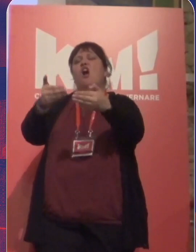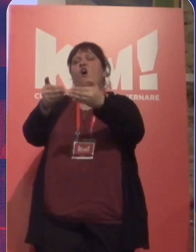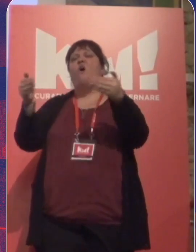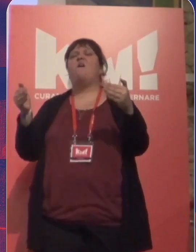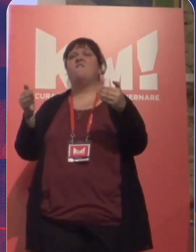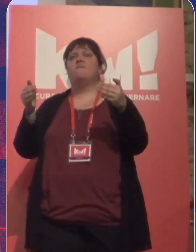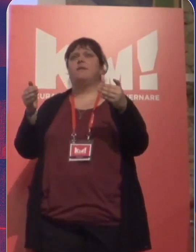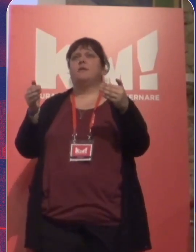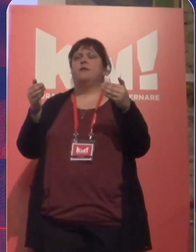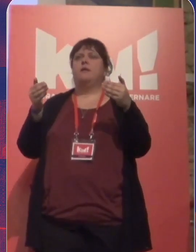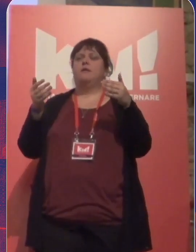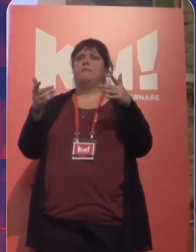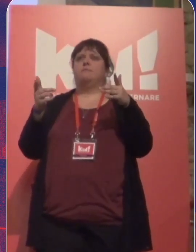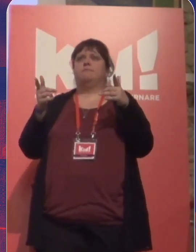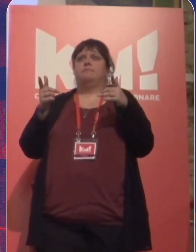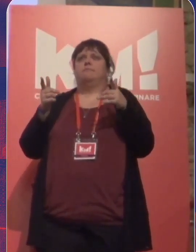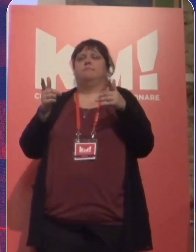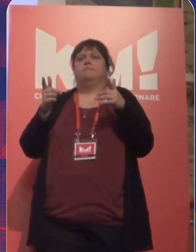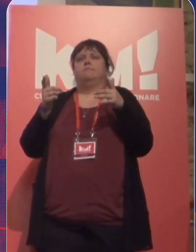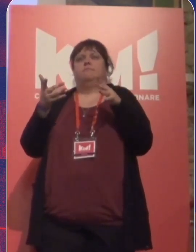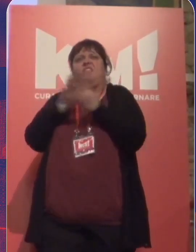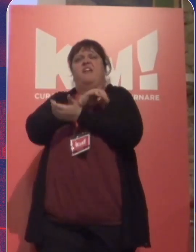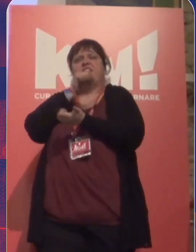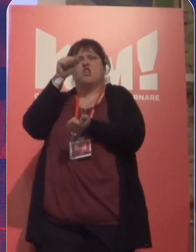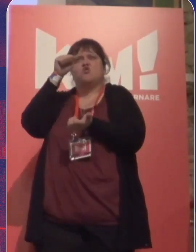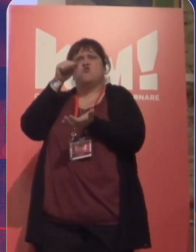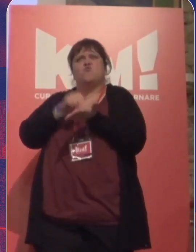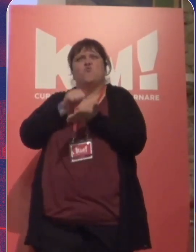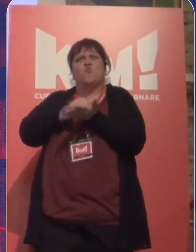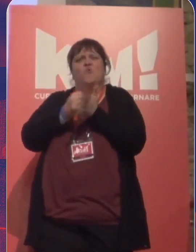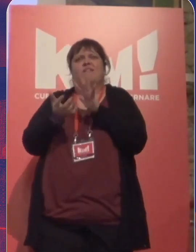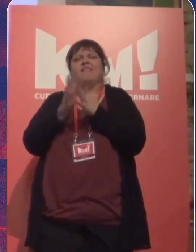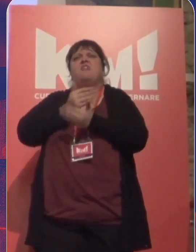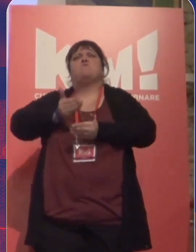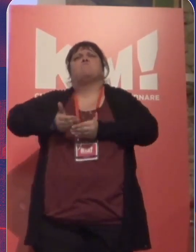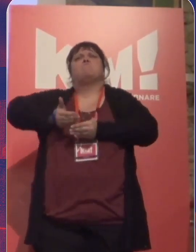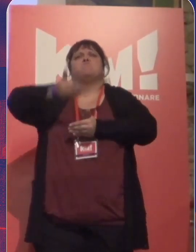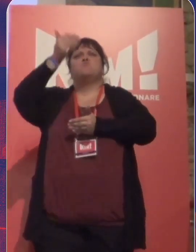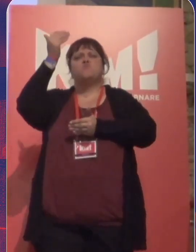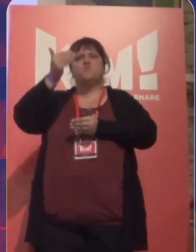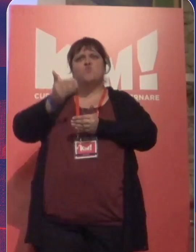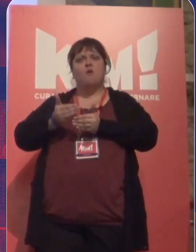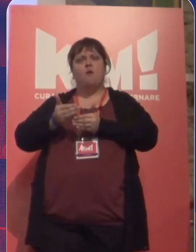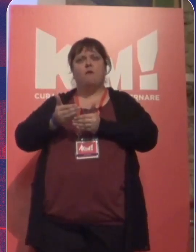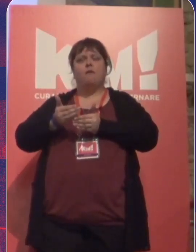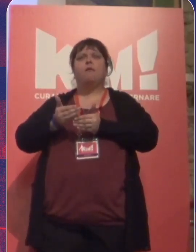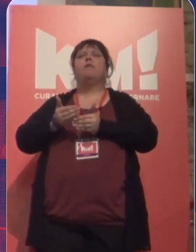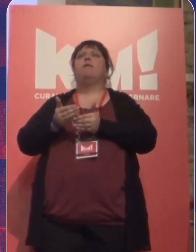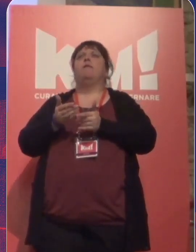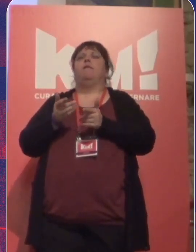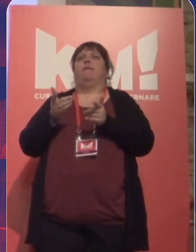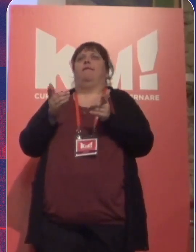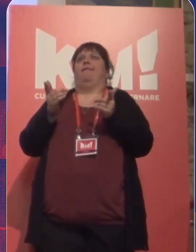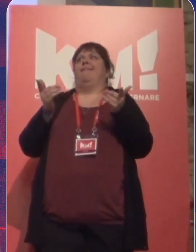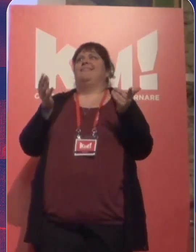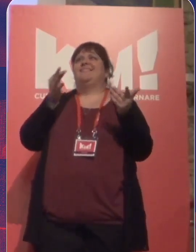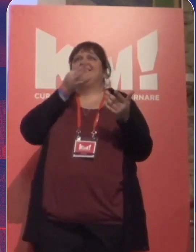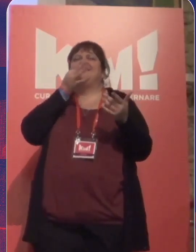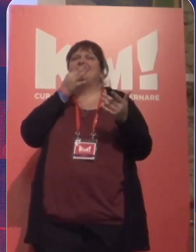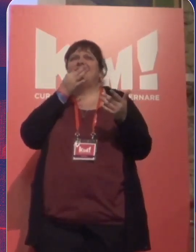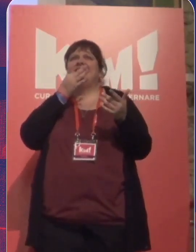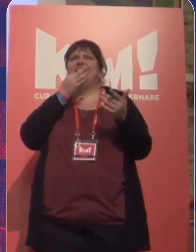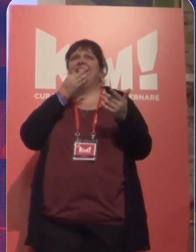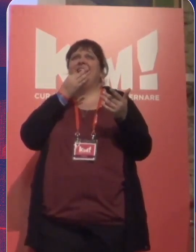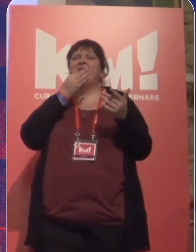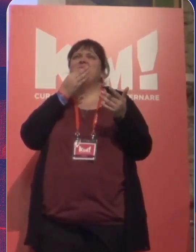irrigidendo il confine lo trasforma in muraglia e dunque impedisce appunto la funzione simbolica del